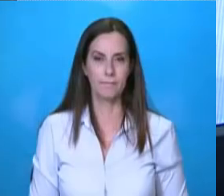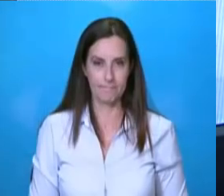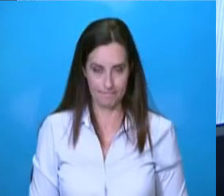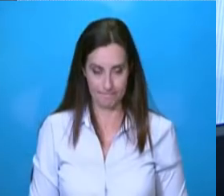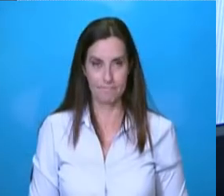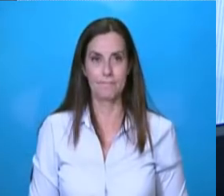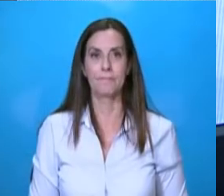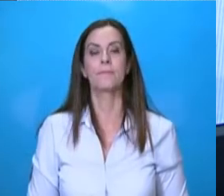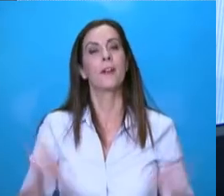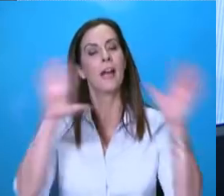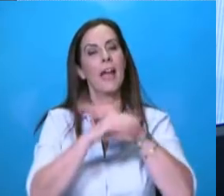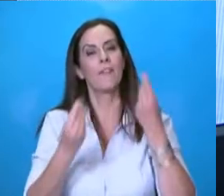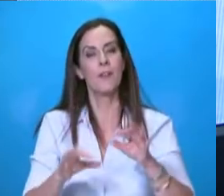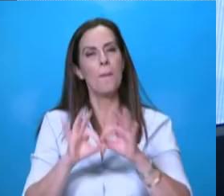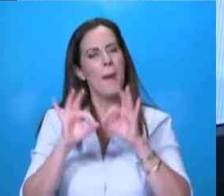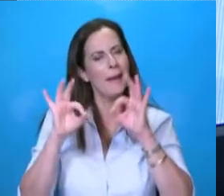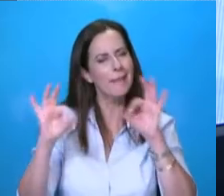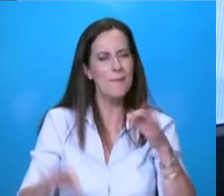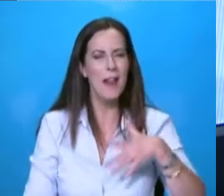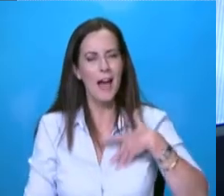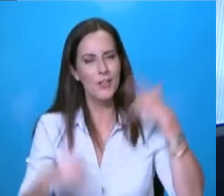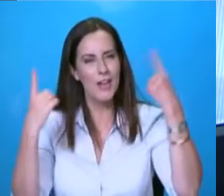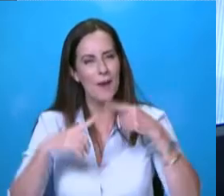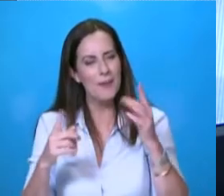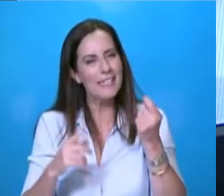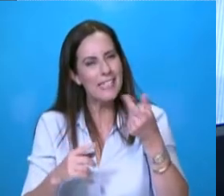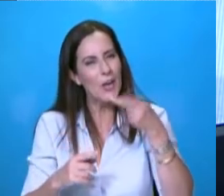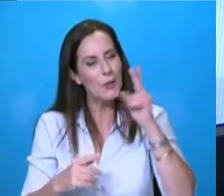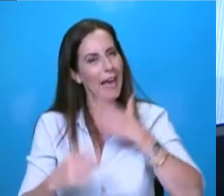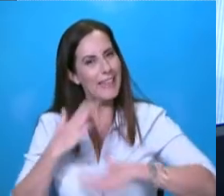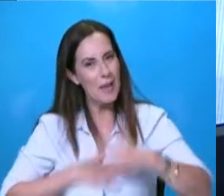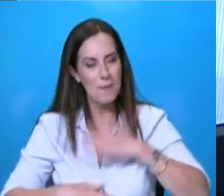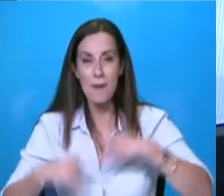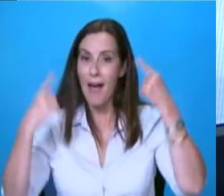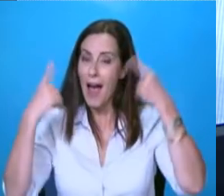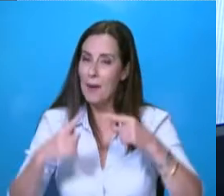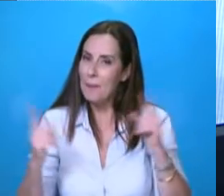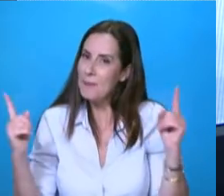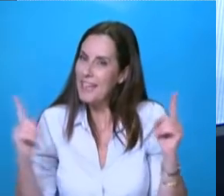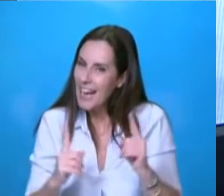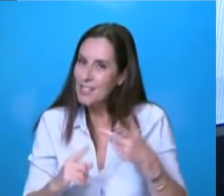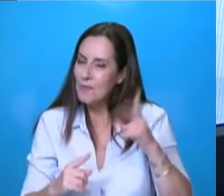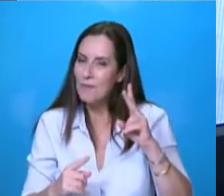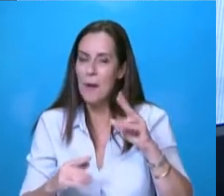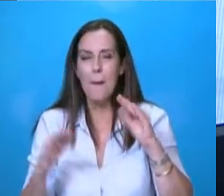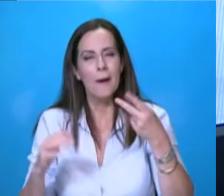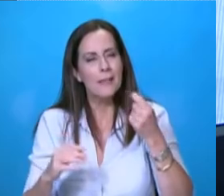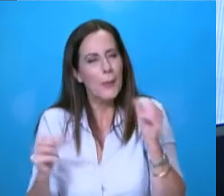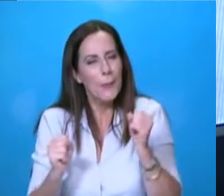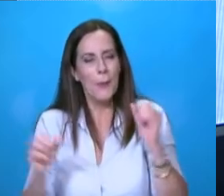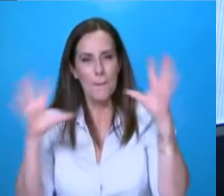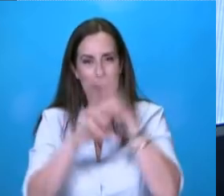שלום לכם וערב טוב. מתחילים להרגיש את הימים הקצת יותר נעימים, הימים מתקצרים, קצת נעשה קריר